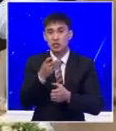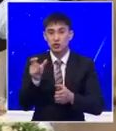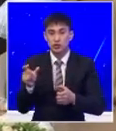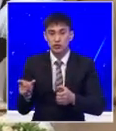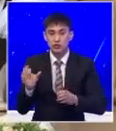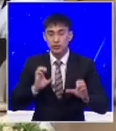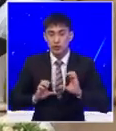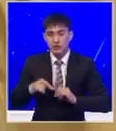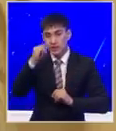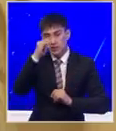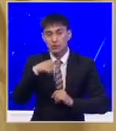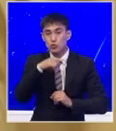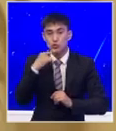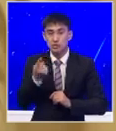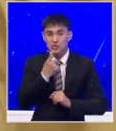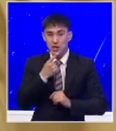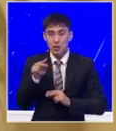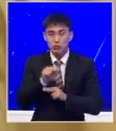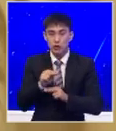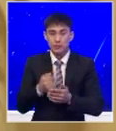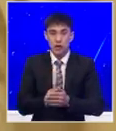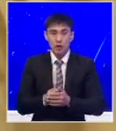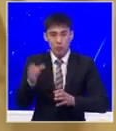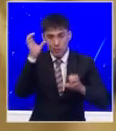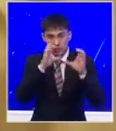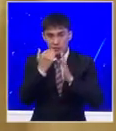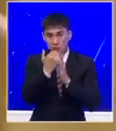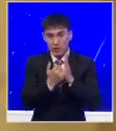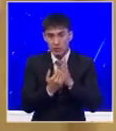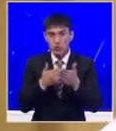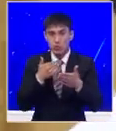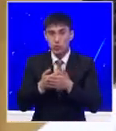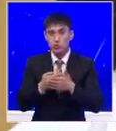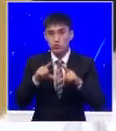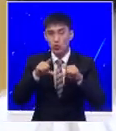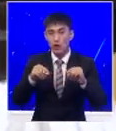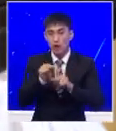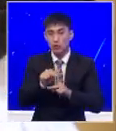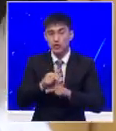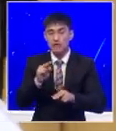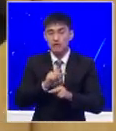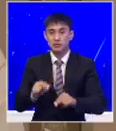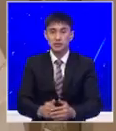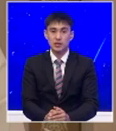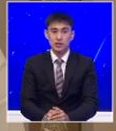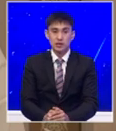4 студентов с казахским и русским языками обучения по образовательной программе «Дошкольное обучение и воспитание».